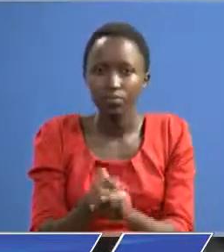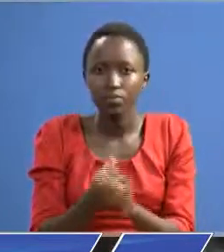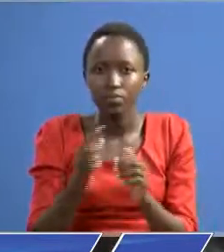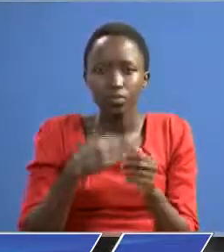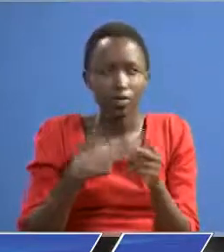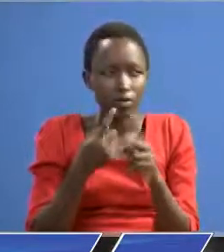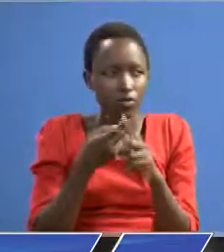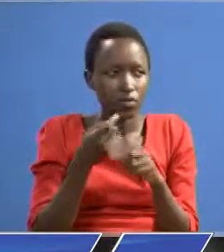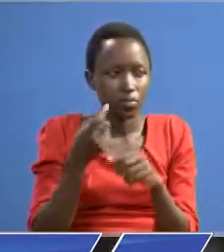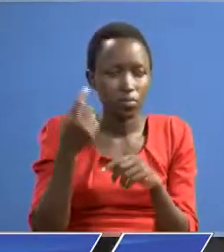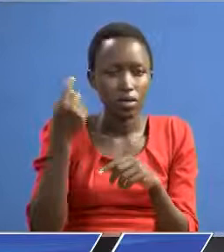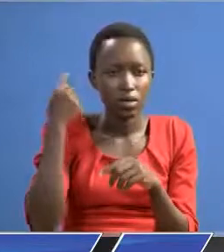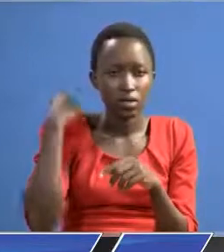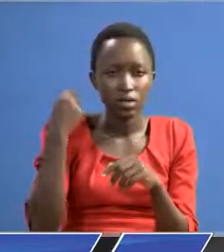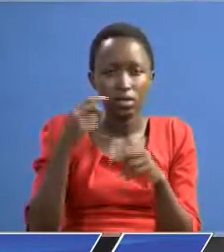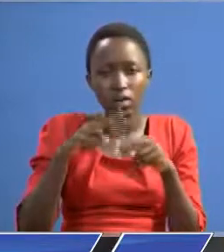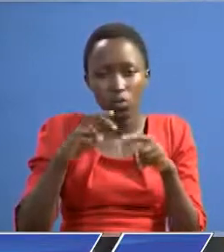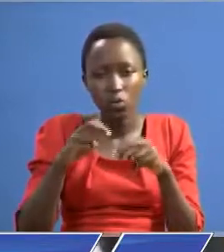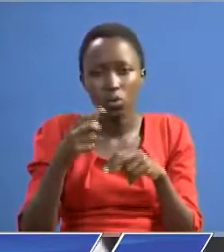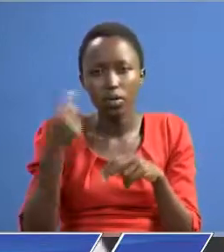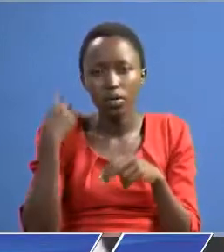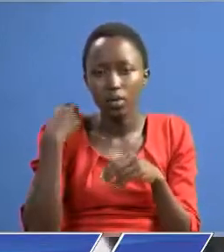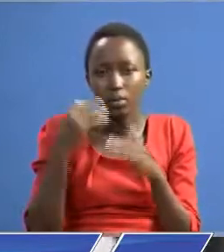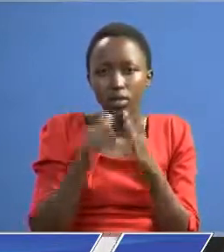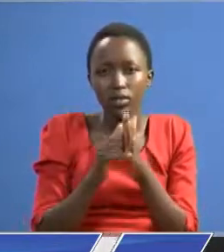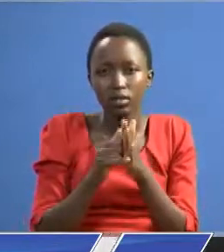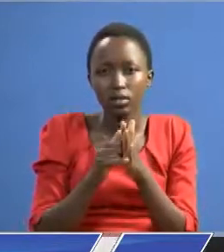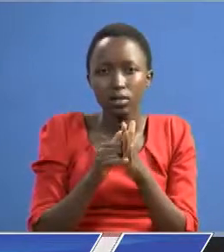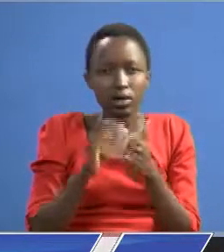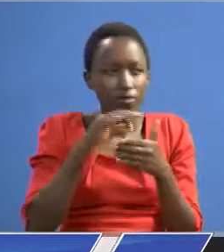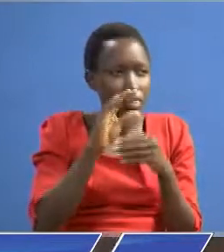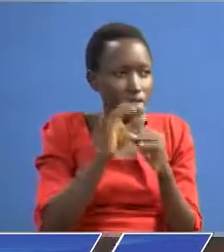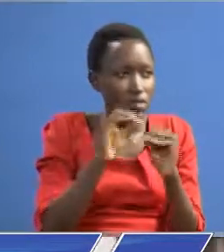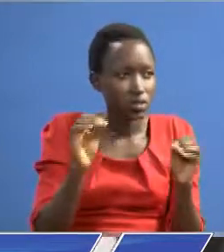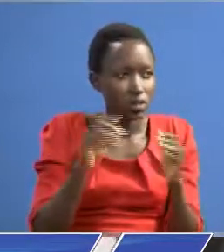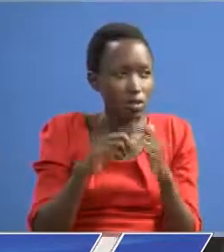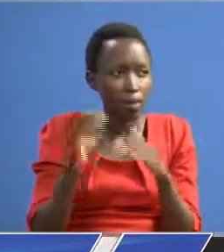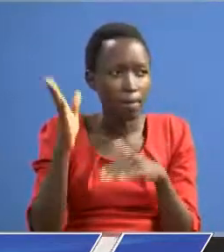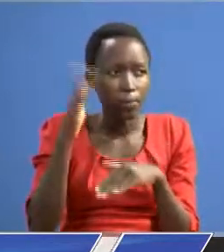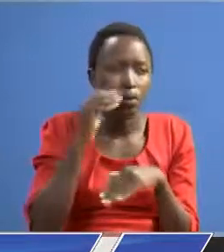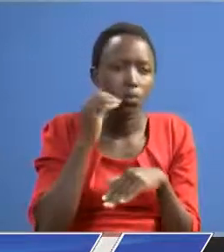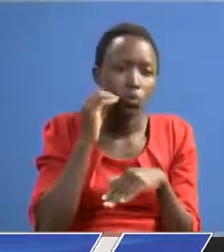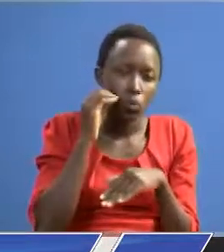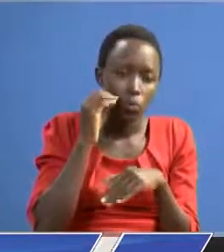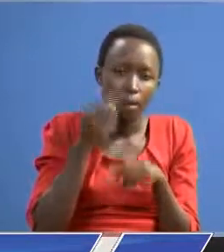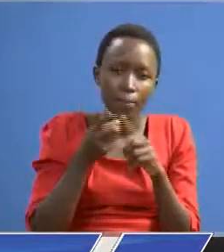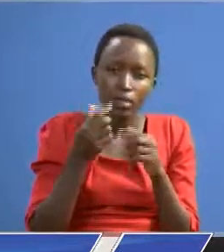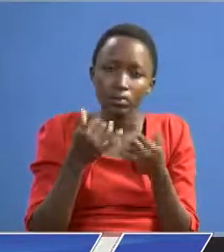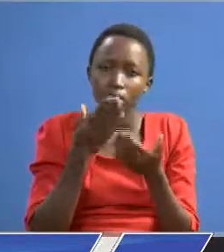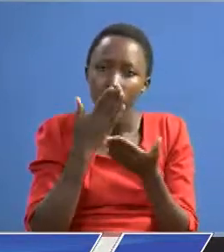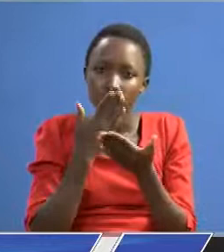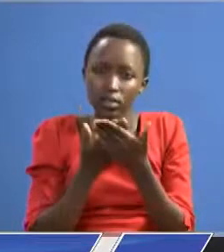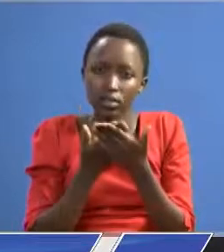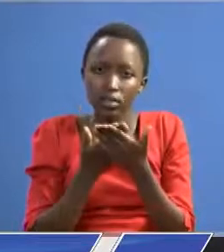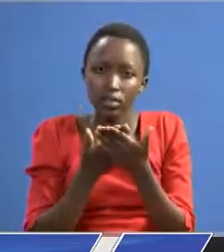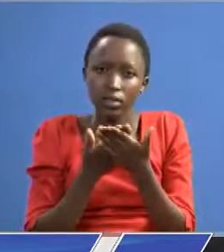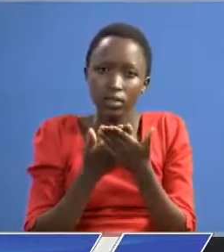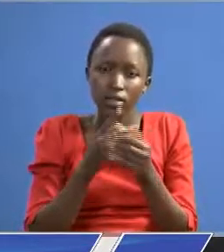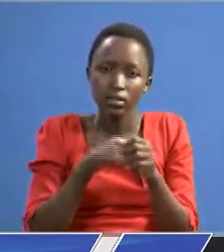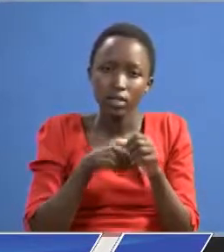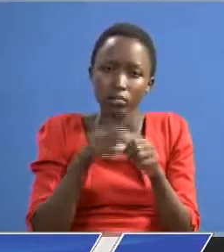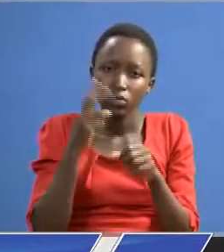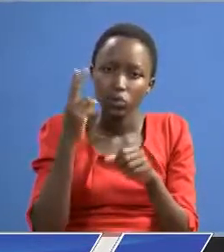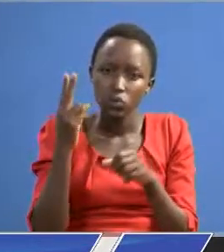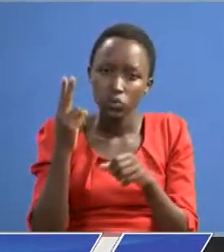Nimekuja tangu juzi nikitafuta namba, tukaa tupati, tukija turudishwa nyumbani. Lakini leo nashukuru nimefika hapa saa